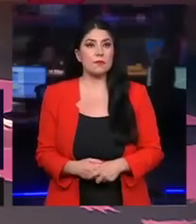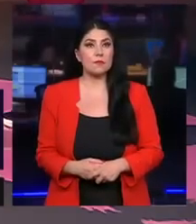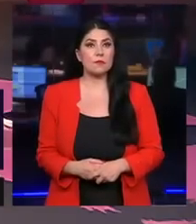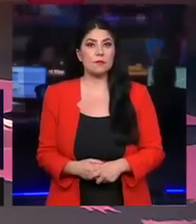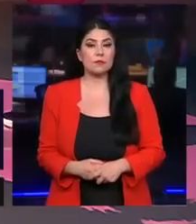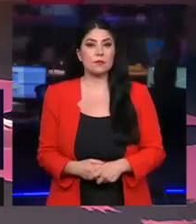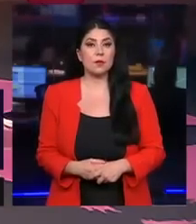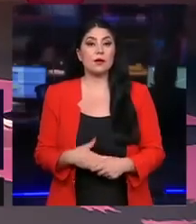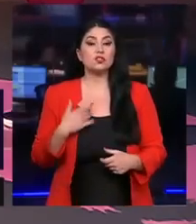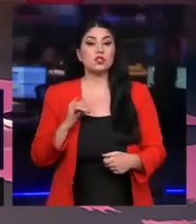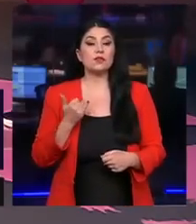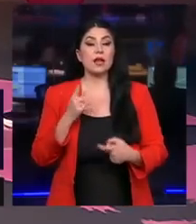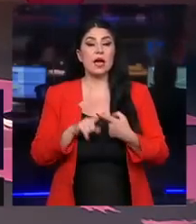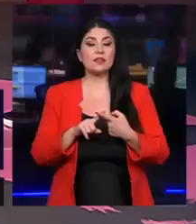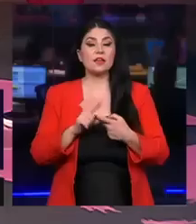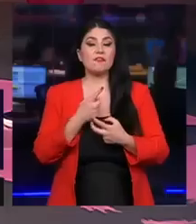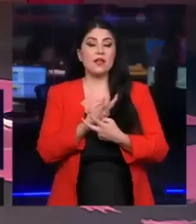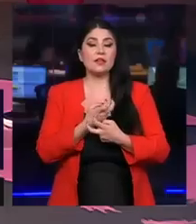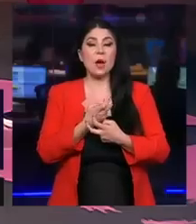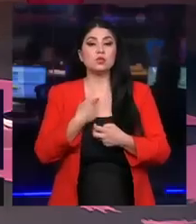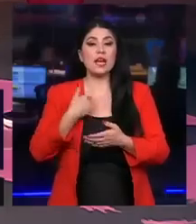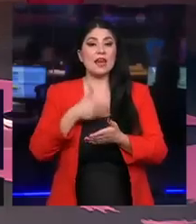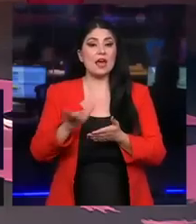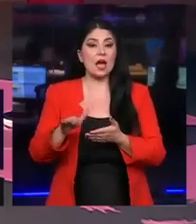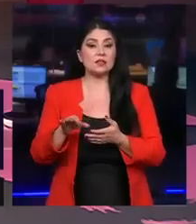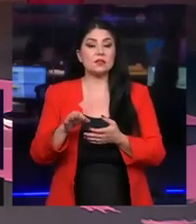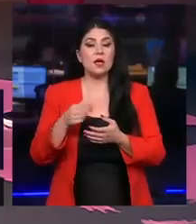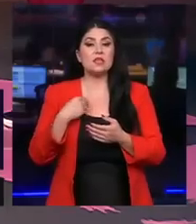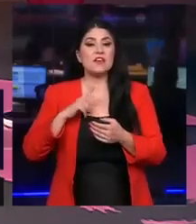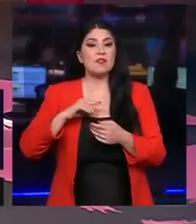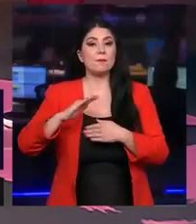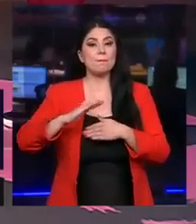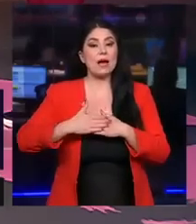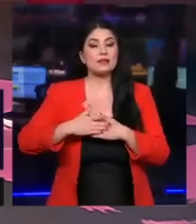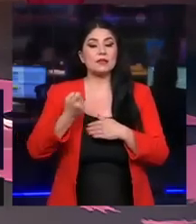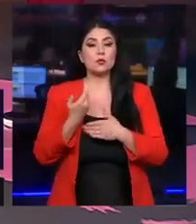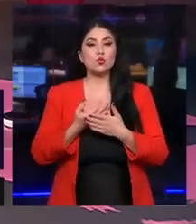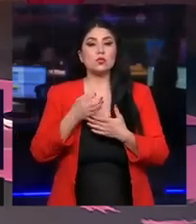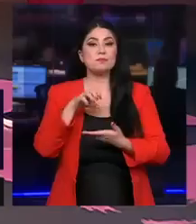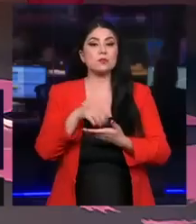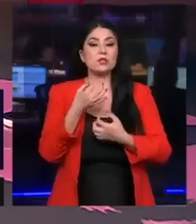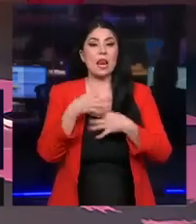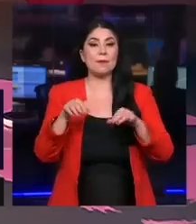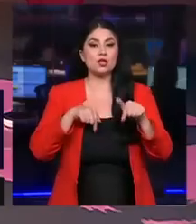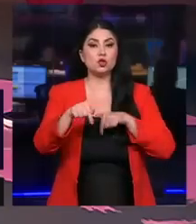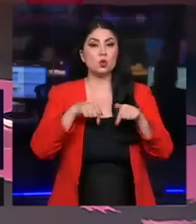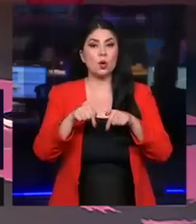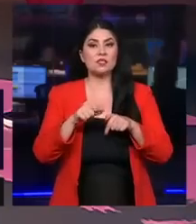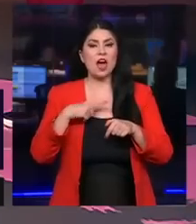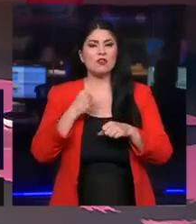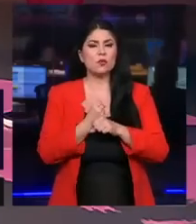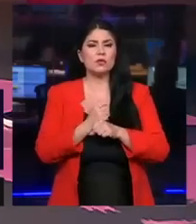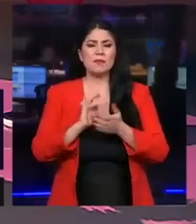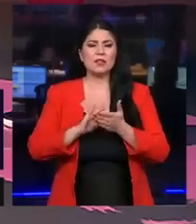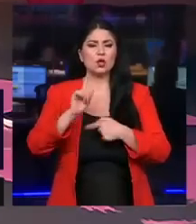nega accesul la spațiul de liberă circulație. Ba chiar a fost imediat după acel vot